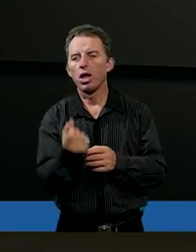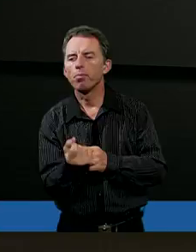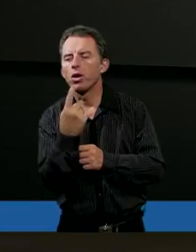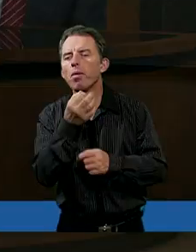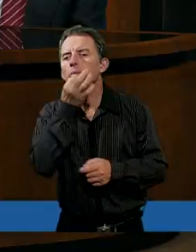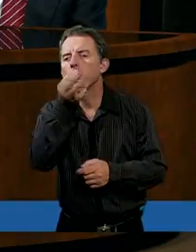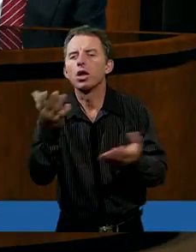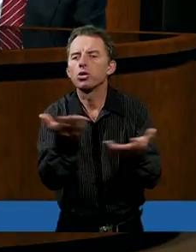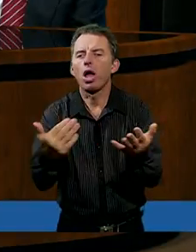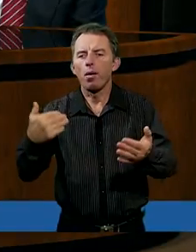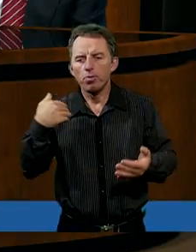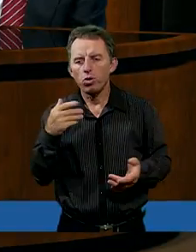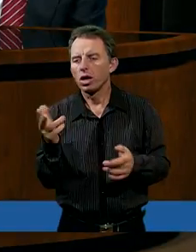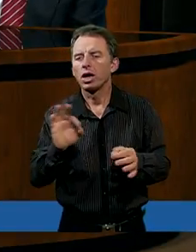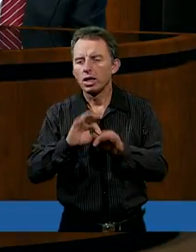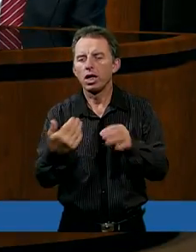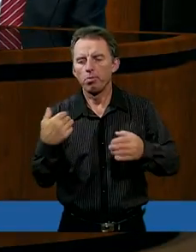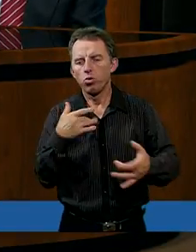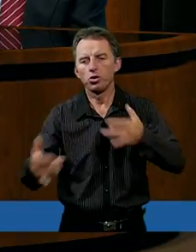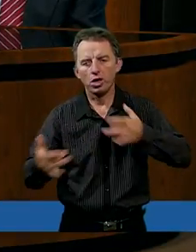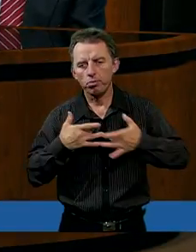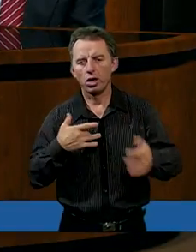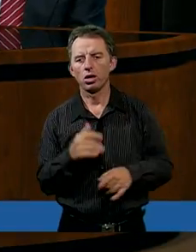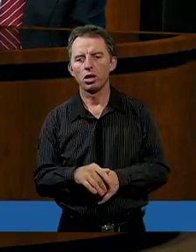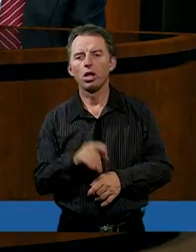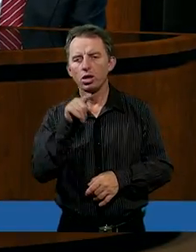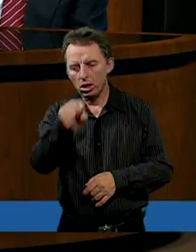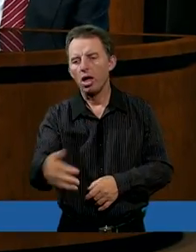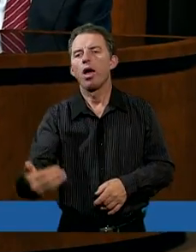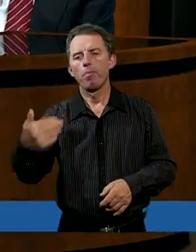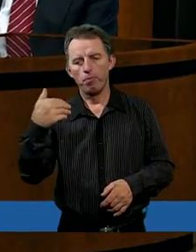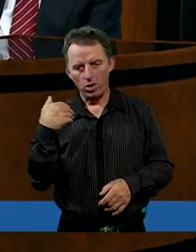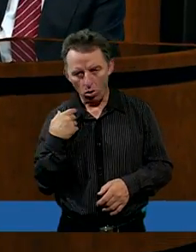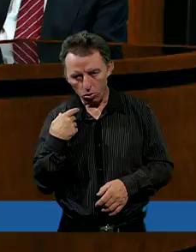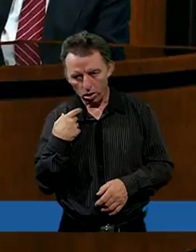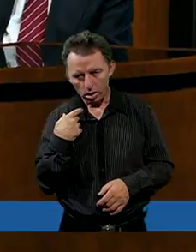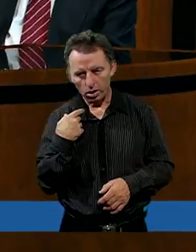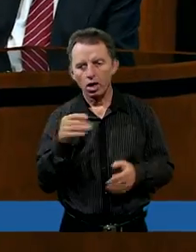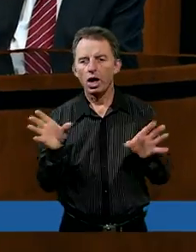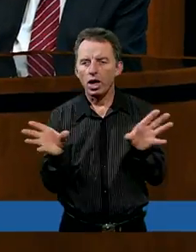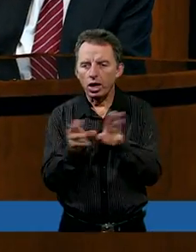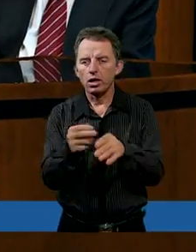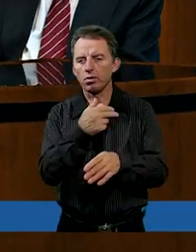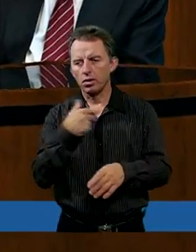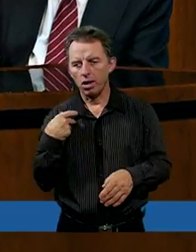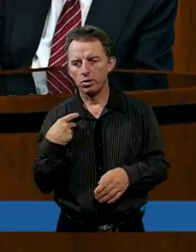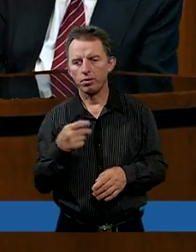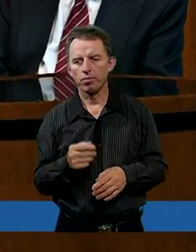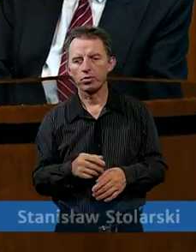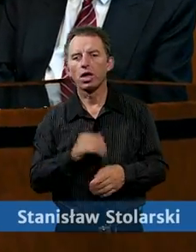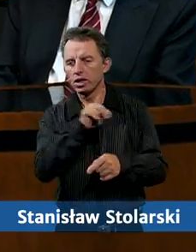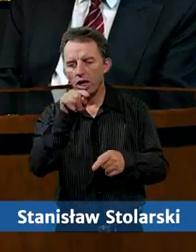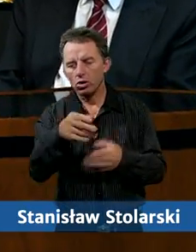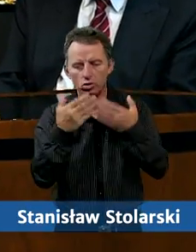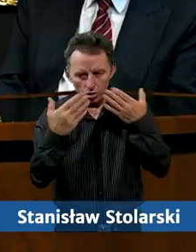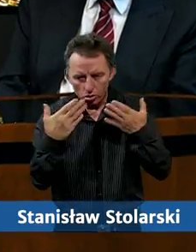się pytanie, gdzie byłeś, gdy było cierpienie, że Ty byłeś w Chrystusie na Golgocie. I